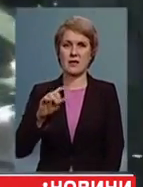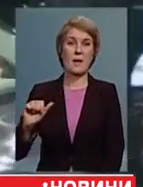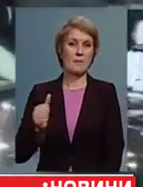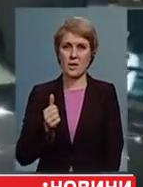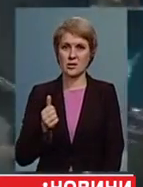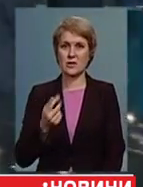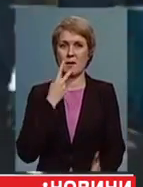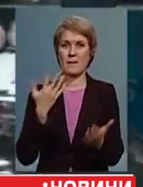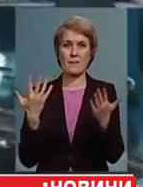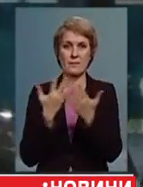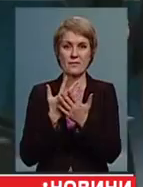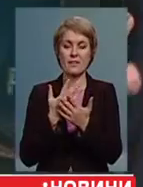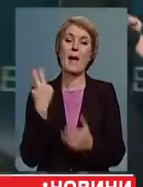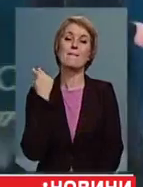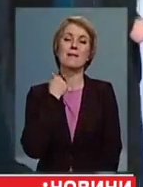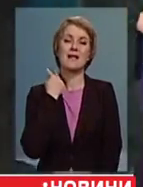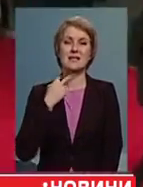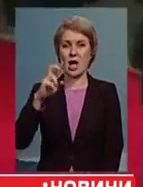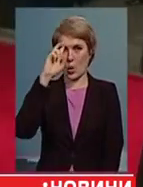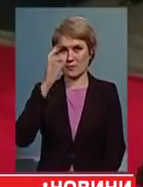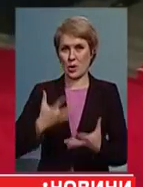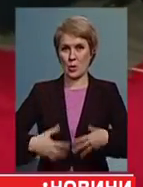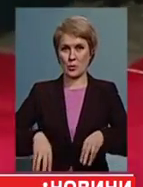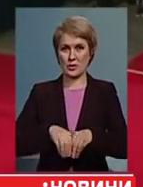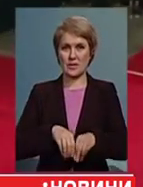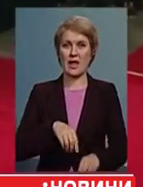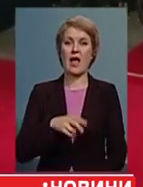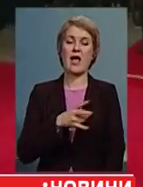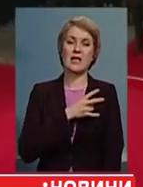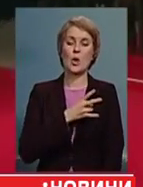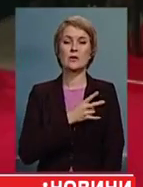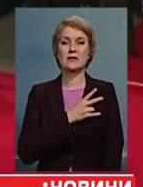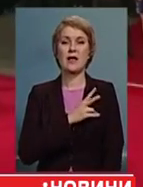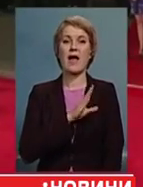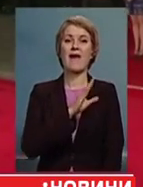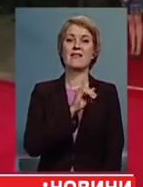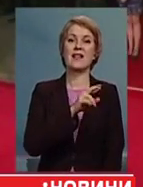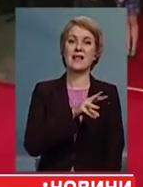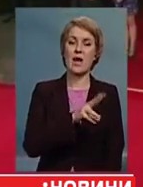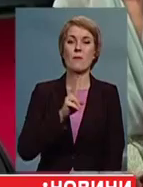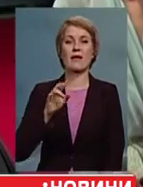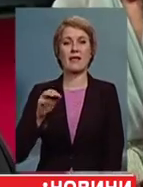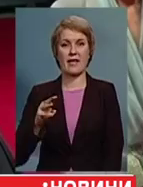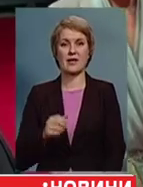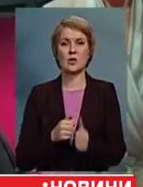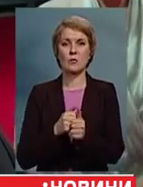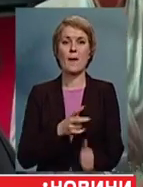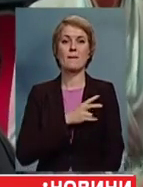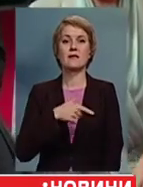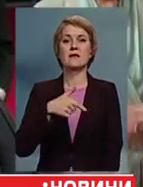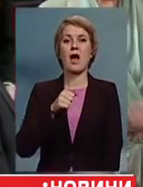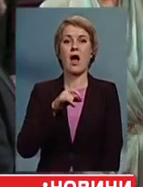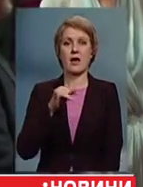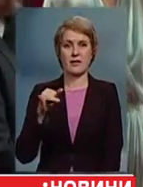прем'єру побачила британська королівська родина – герцог та герцогиня Кембриджські Вільям і Кейт. Їх супроводжував принц Гаррі.